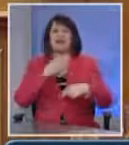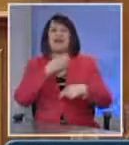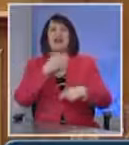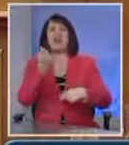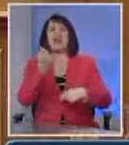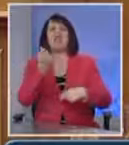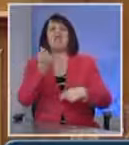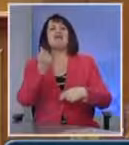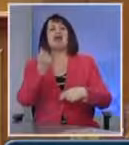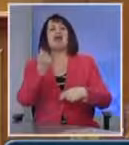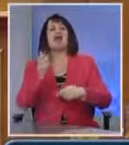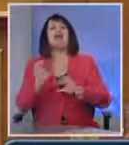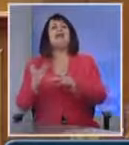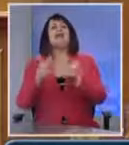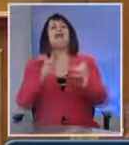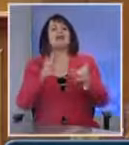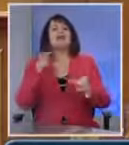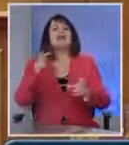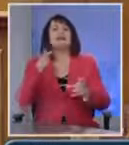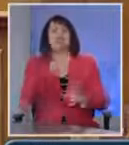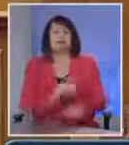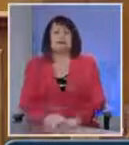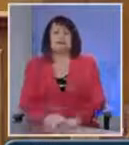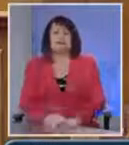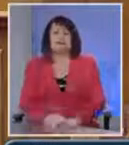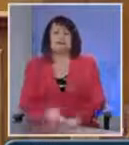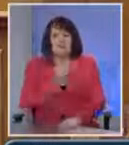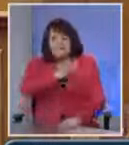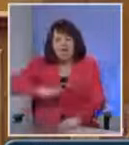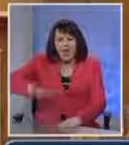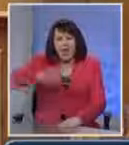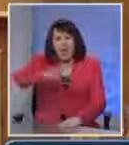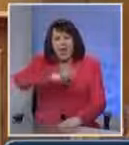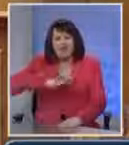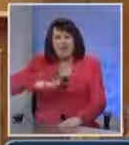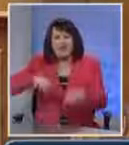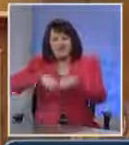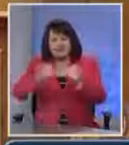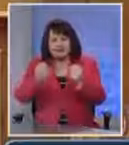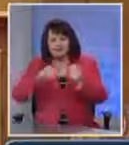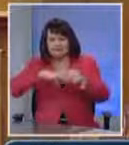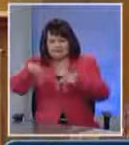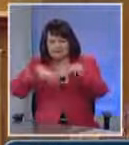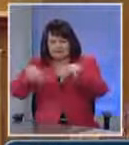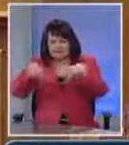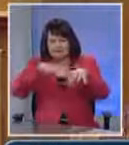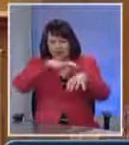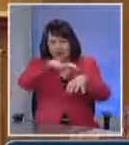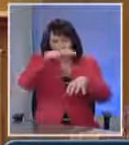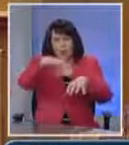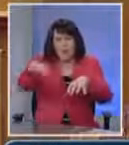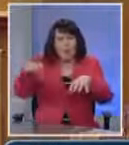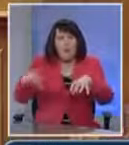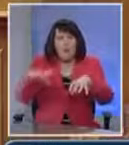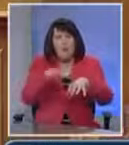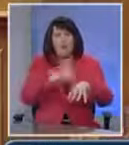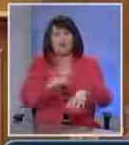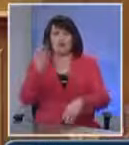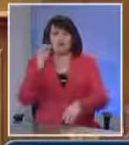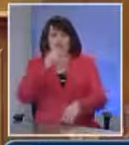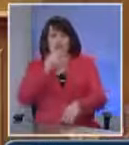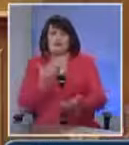χρήματα και μίντια. Γιατί δεν σπάτε λοιπόν τις μεγάλες περιφέρειες? Γιατί δεν τις σπάτε? Γιατί κάνετε πίσω σε αυτό που είχατε πει ότι